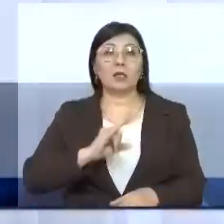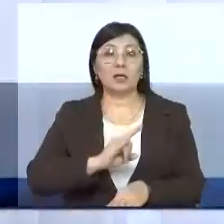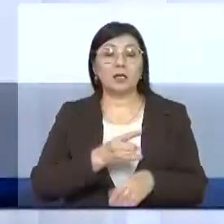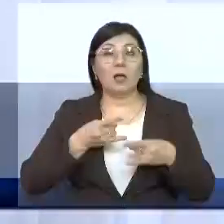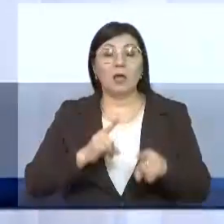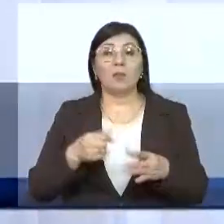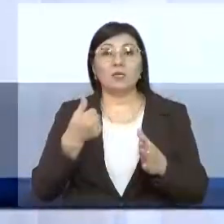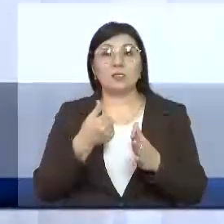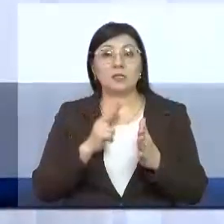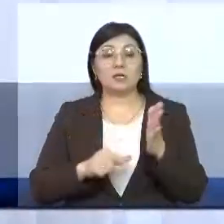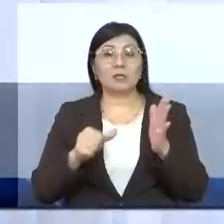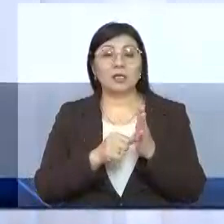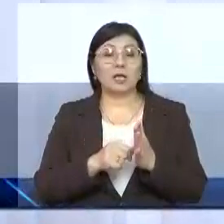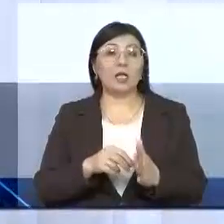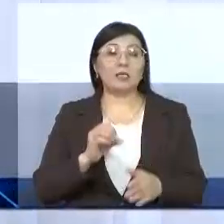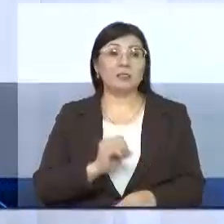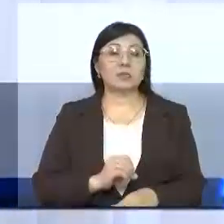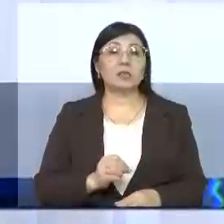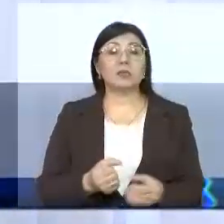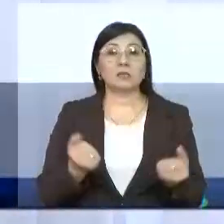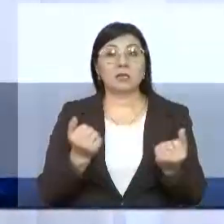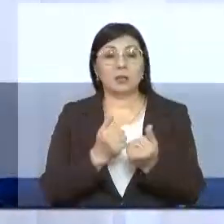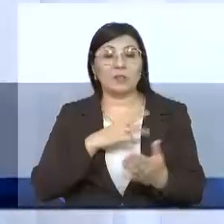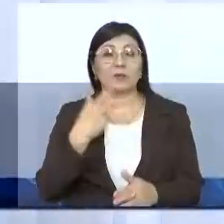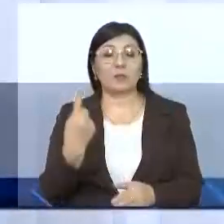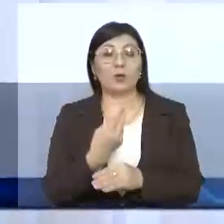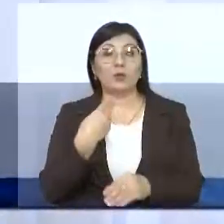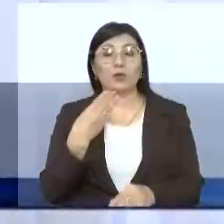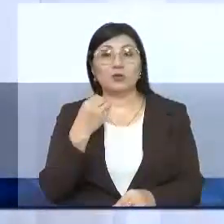Оның 86-сы егізді дүниеге келсе, біреуі үшемнің анасы атанды.